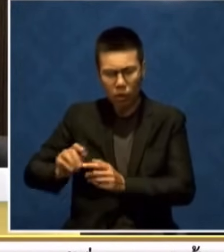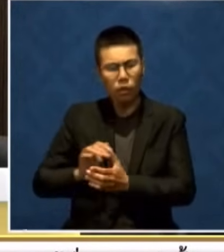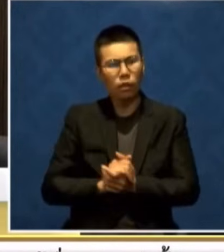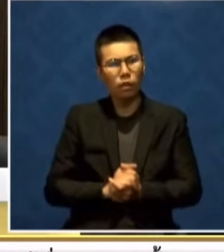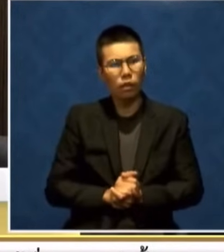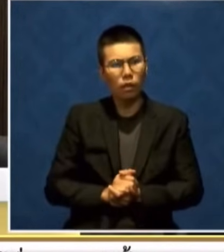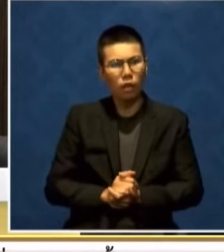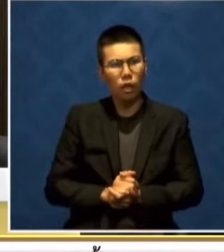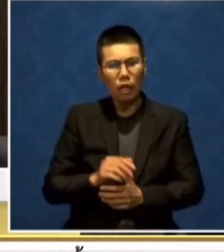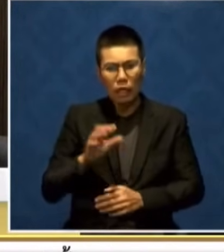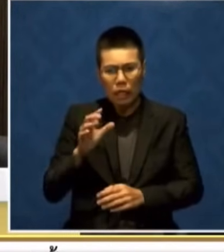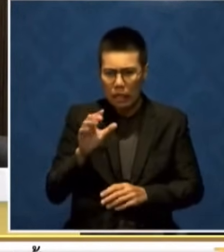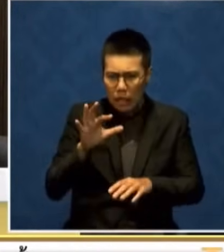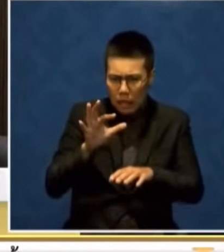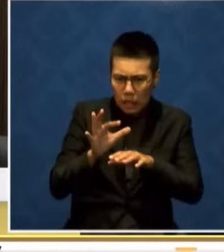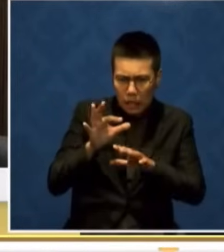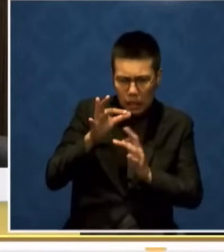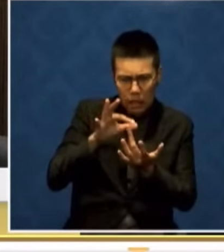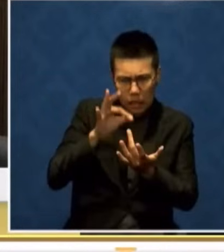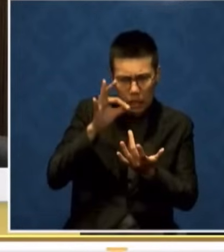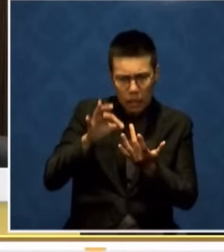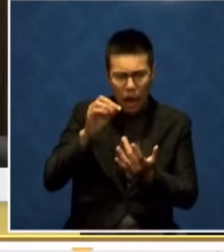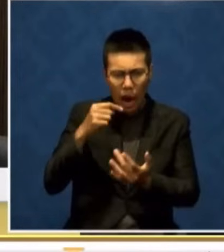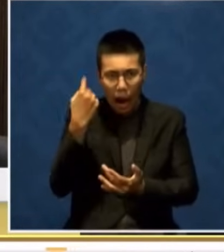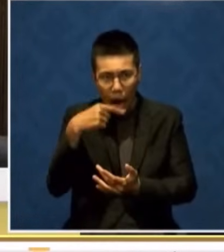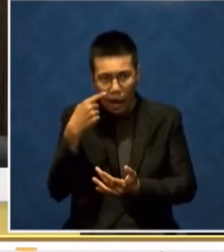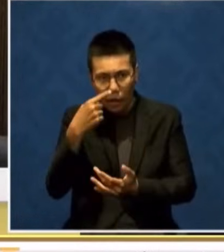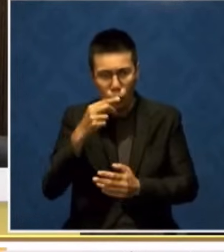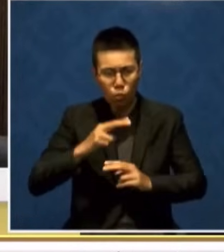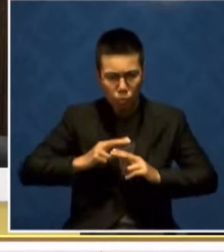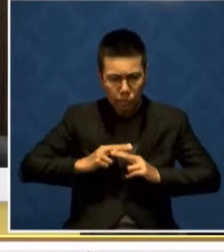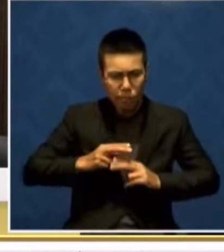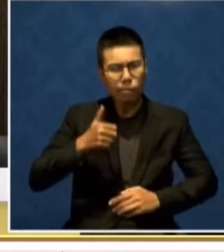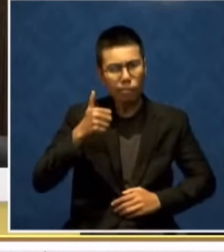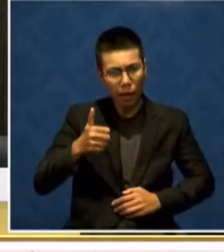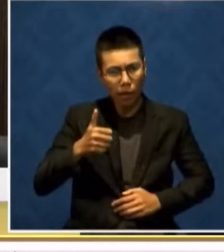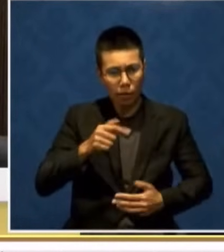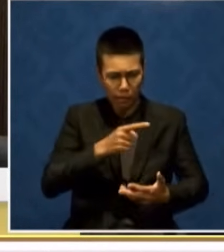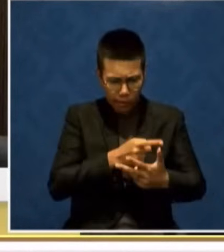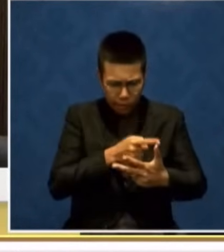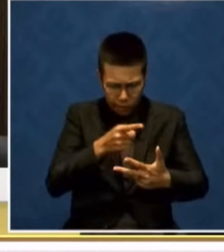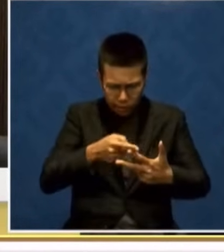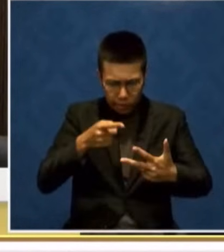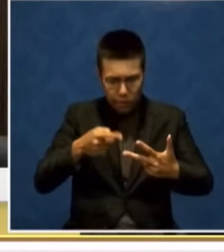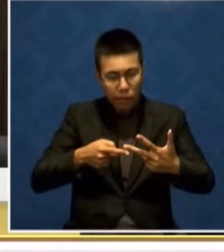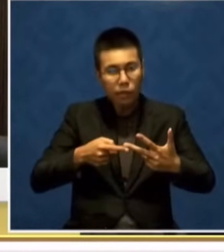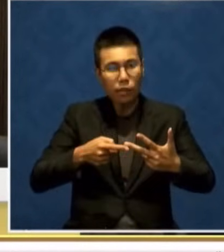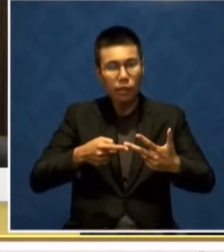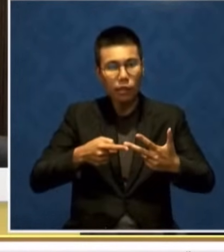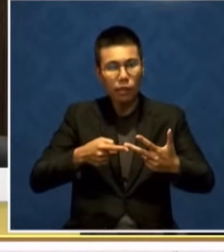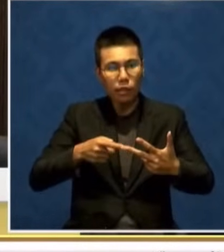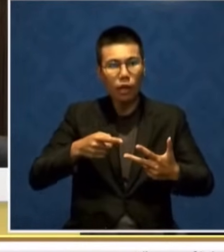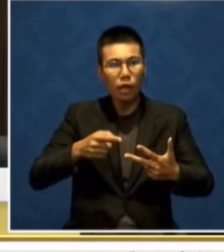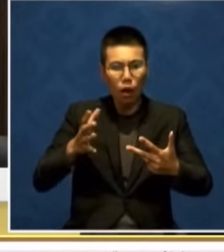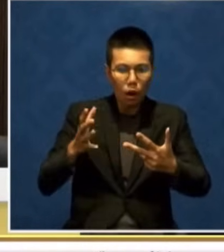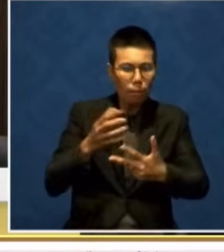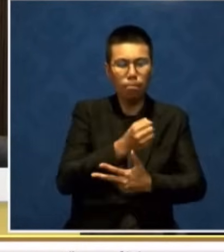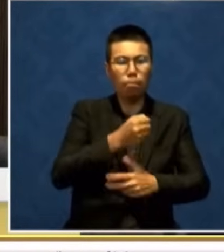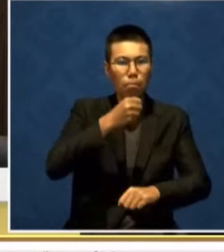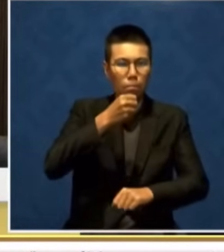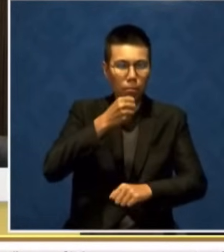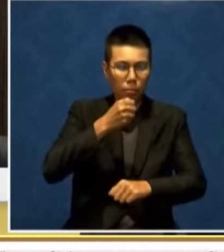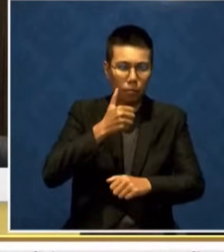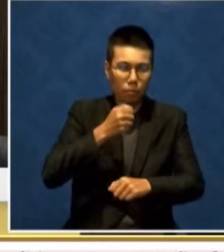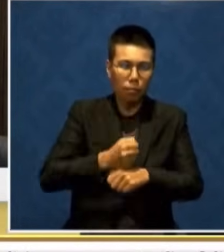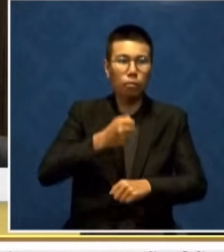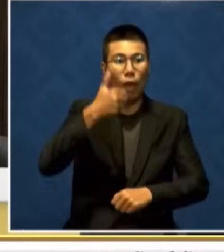ได้ว่าจะเอาใครเป็นผบตร3ขั้นตอนนี้ถ้าท่านทำได้ท่านจะหมด